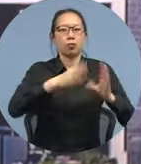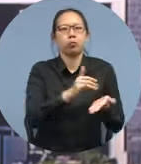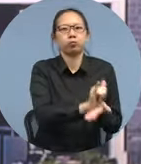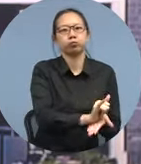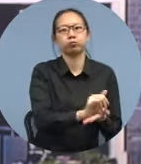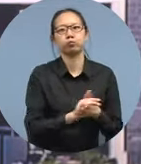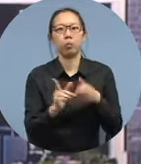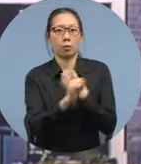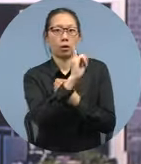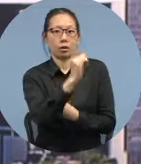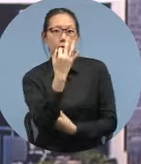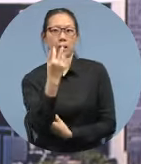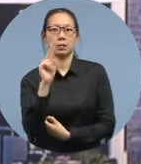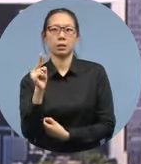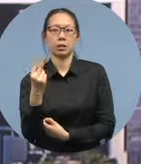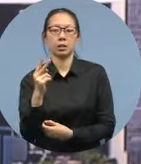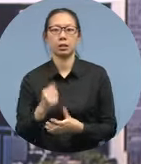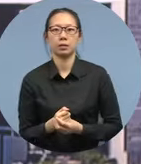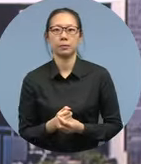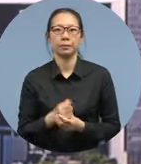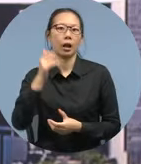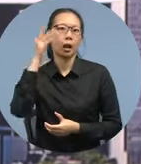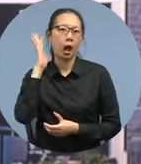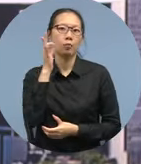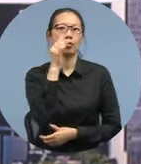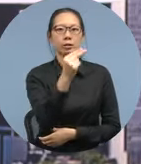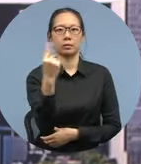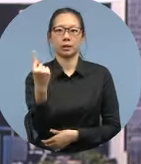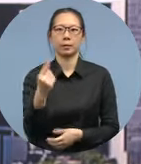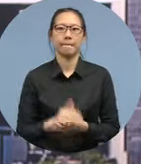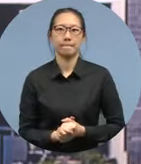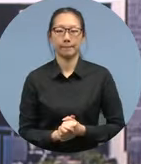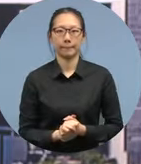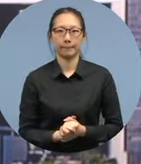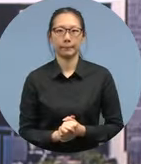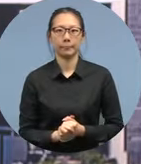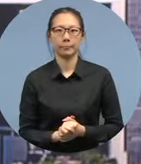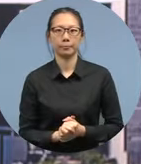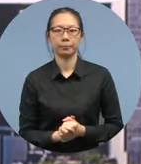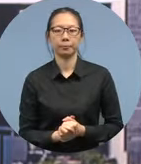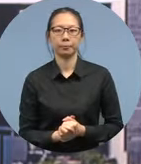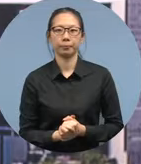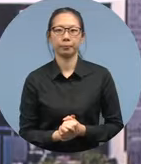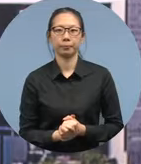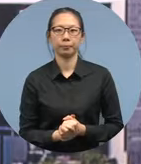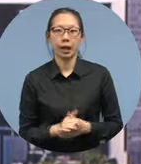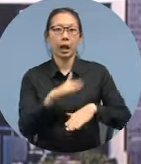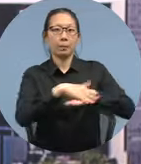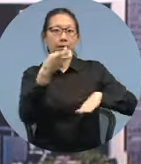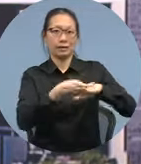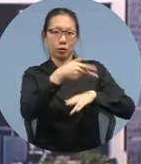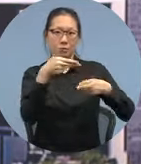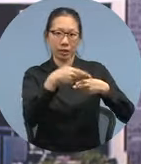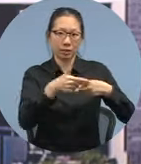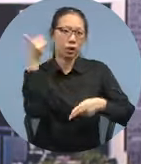啦。1322咧就係、是男士71歲，咁佢就曾經係去過賓記